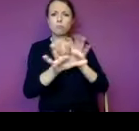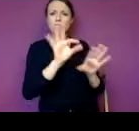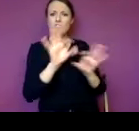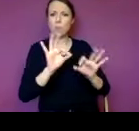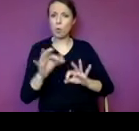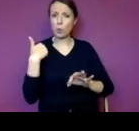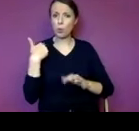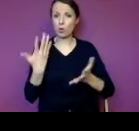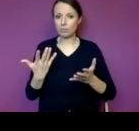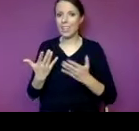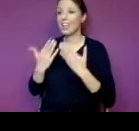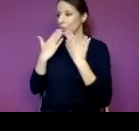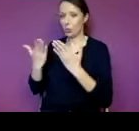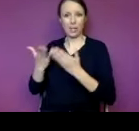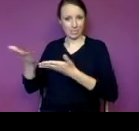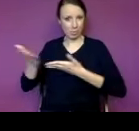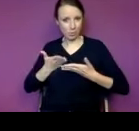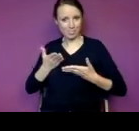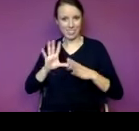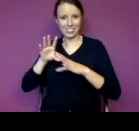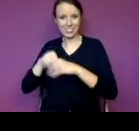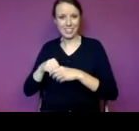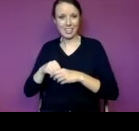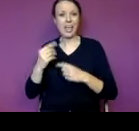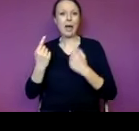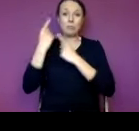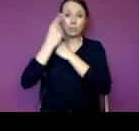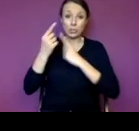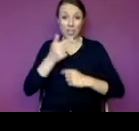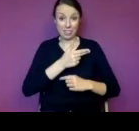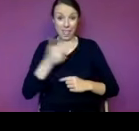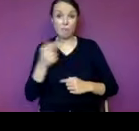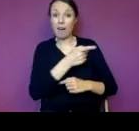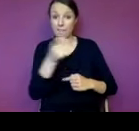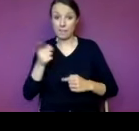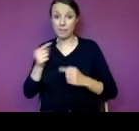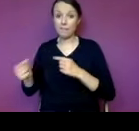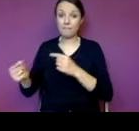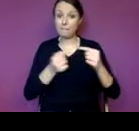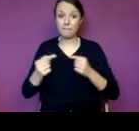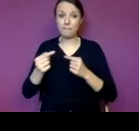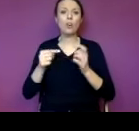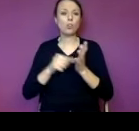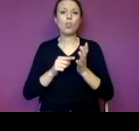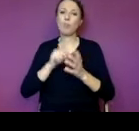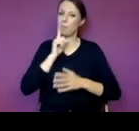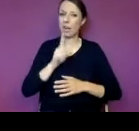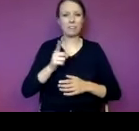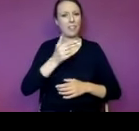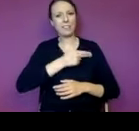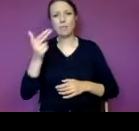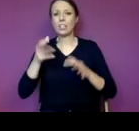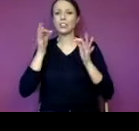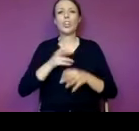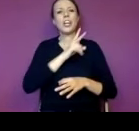Dziękuję za zaproszenie. Myślę, że temat, który Państwo poruszyli, no jest tak tematem dyskutowanym w każdej dziedzinie dzisiaj. Tak?